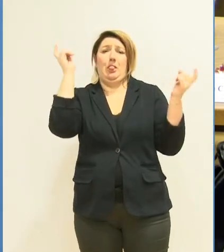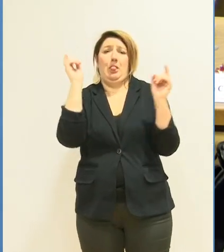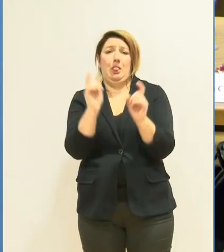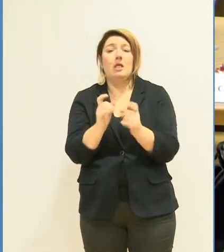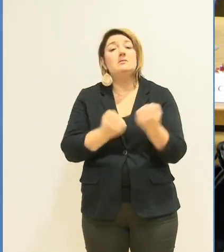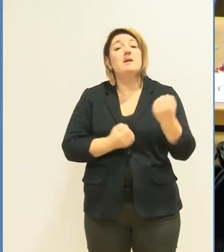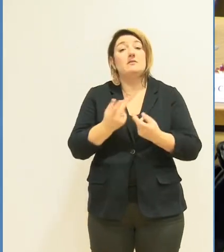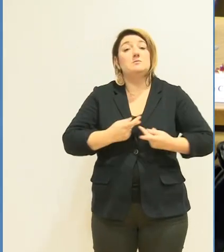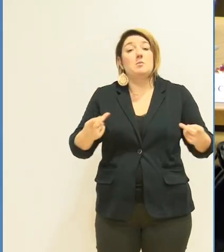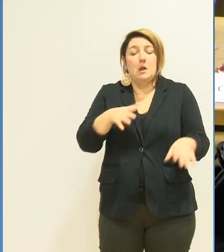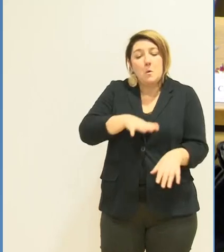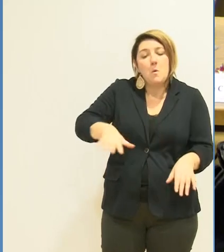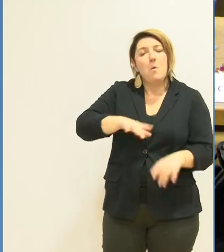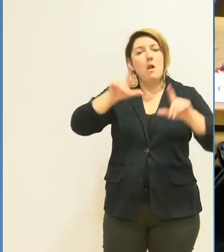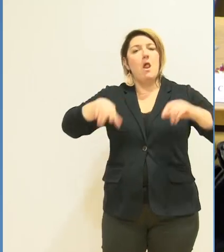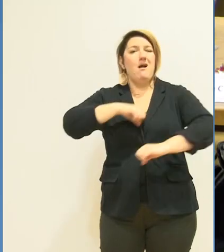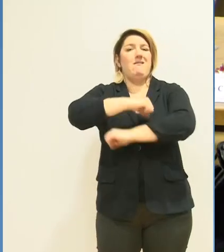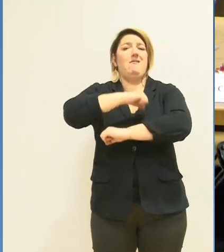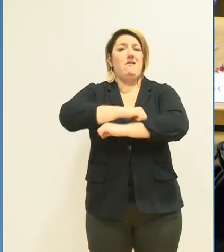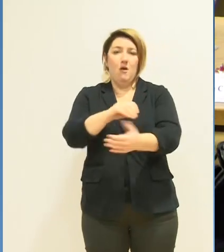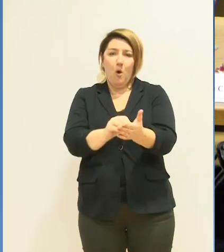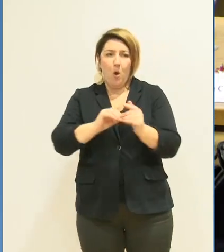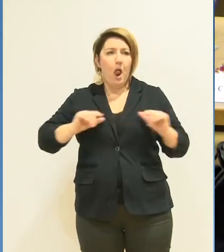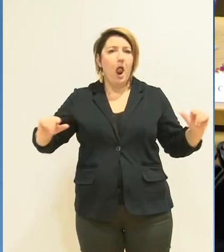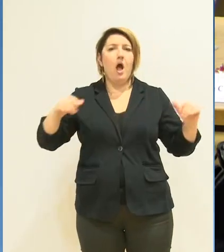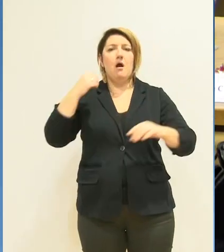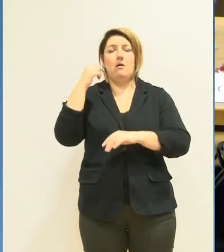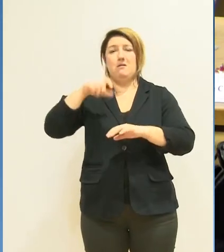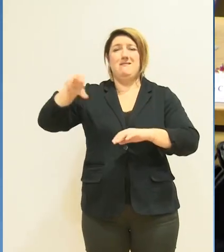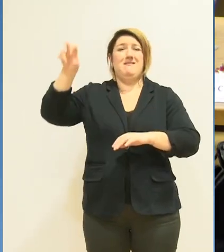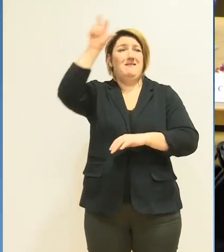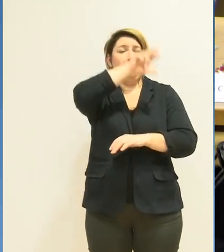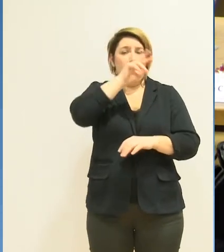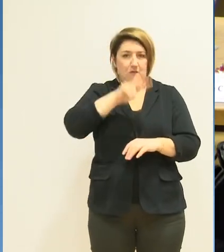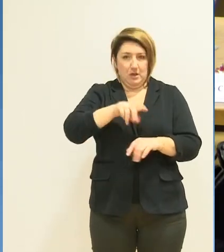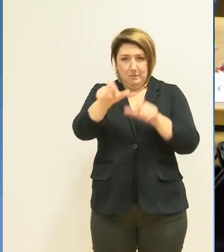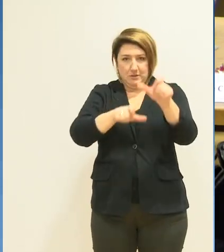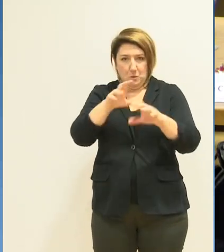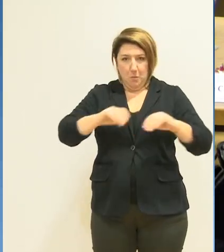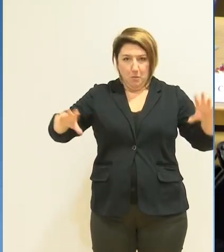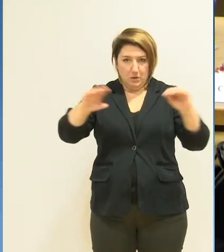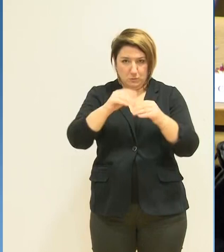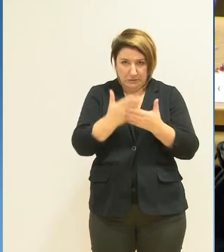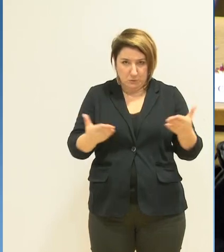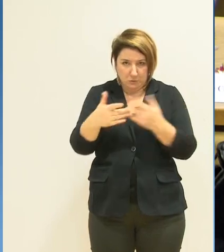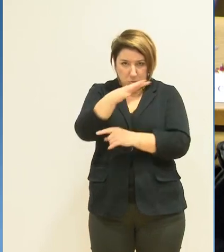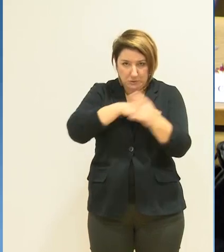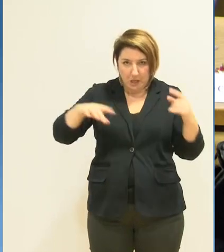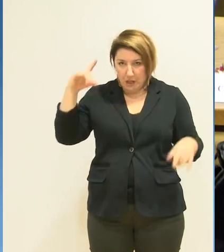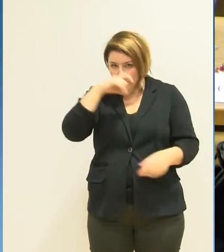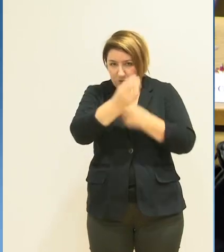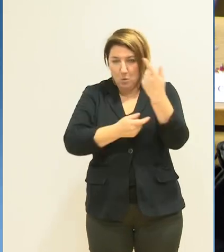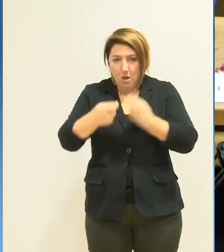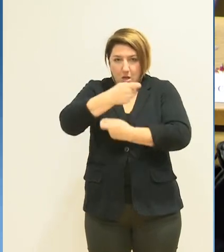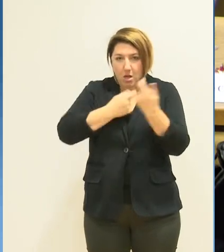encore présents et ils sont souvent le dernier recours de population en grande difficulté sociale et économique affaiblir